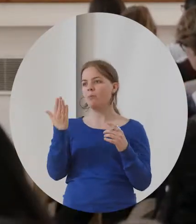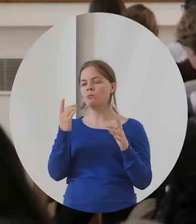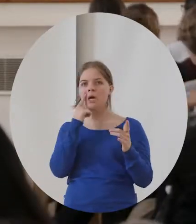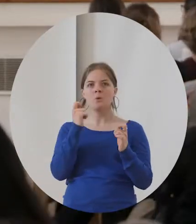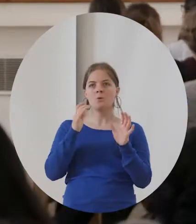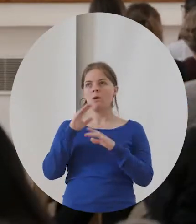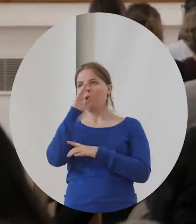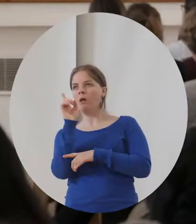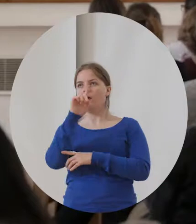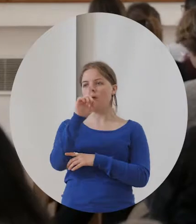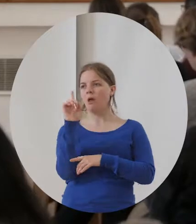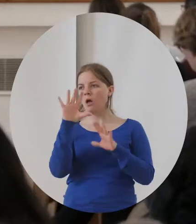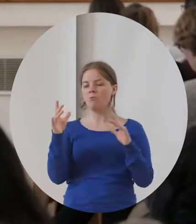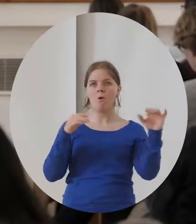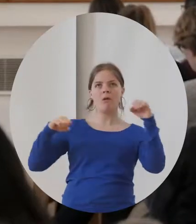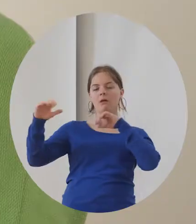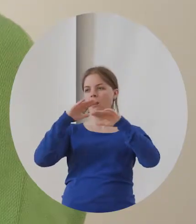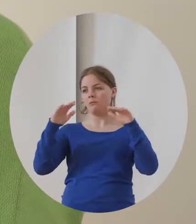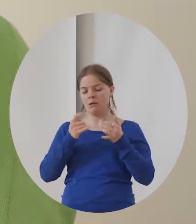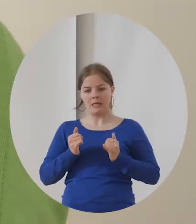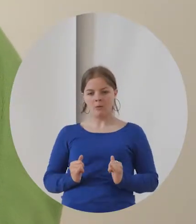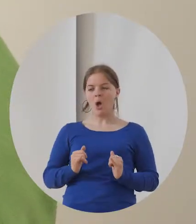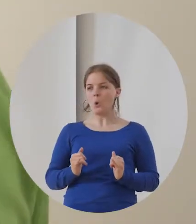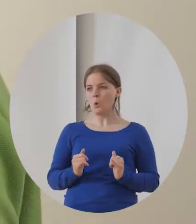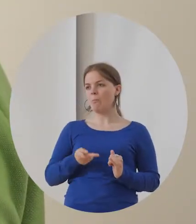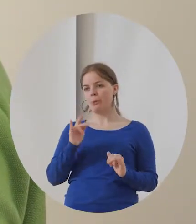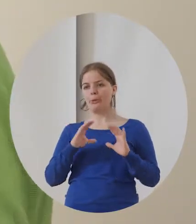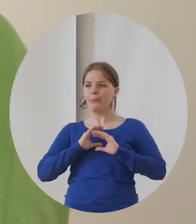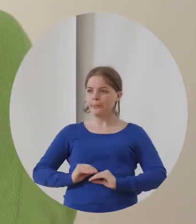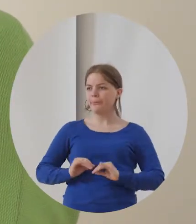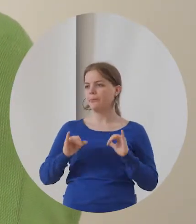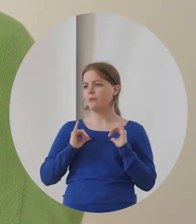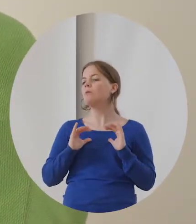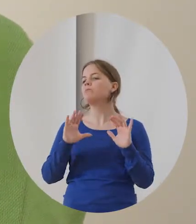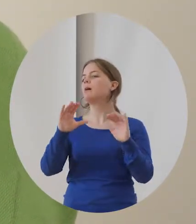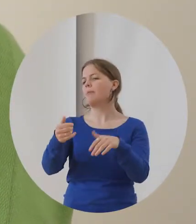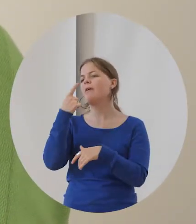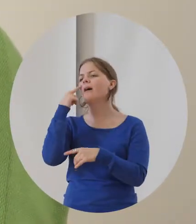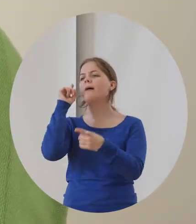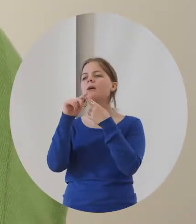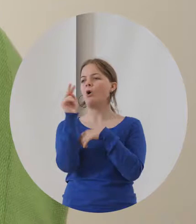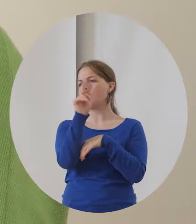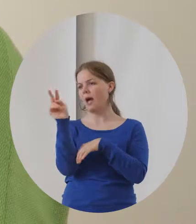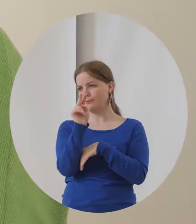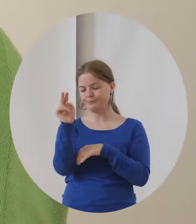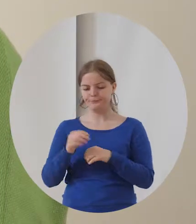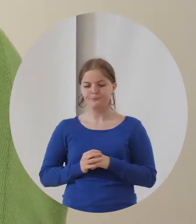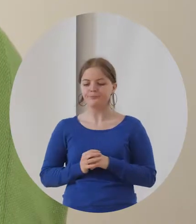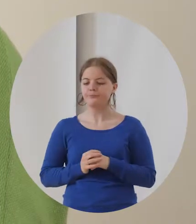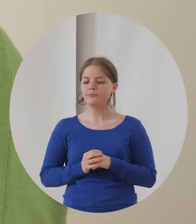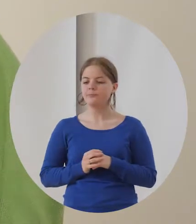de faire attention à ce qui se passe à droite, à gauche. Mais ça, on le verra tout à l'heure par rapport au regard. Hein. Et